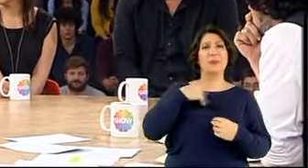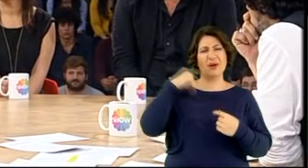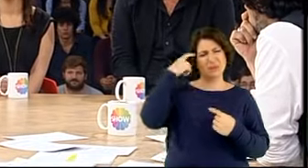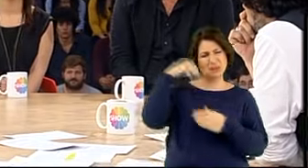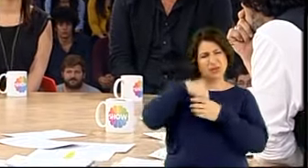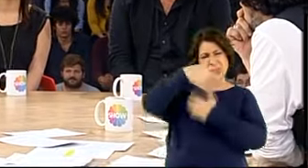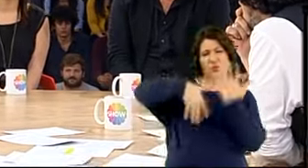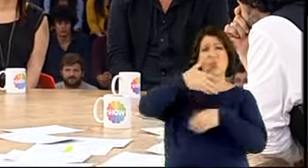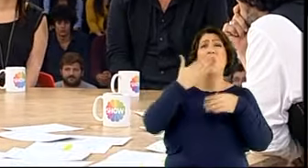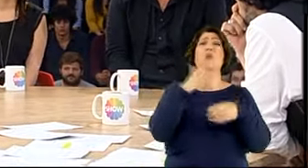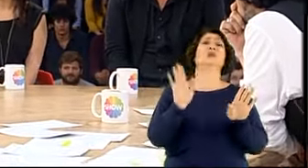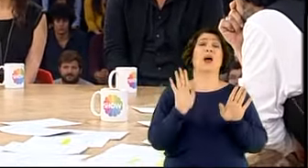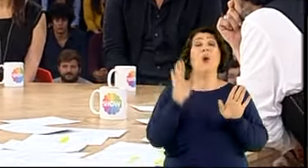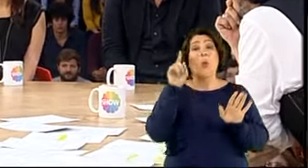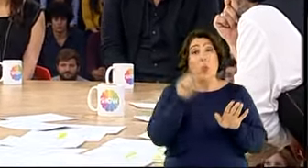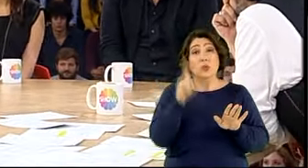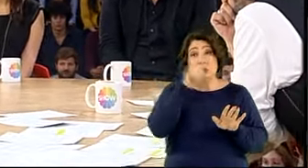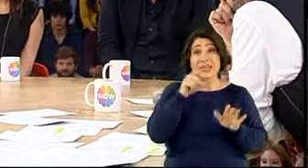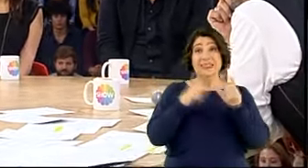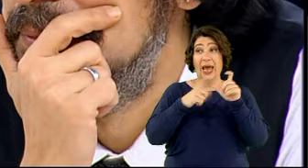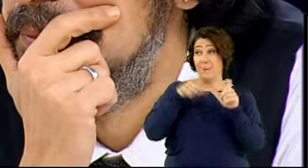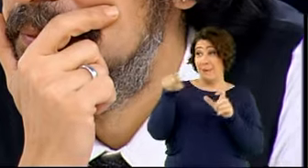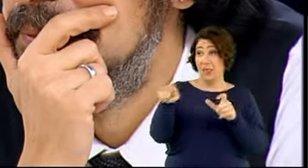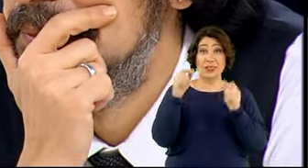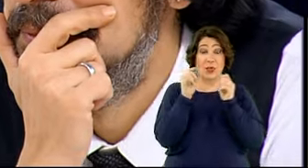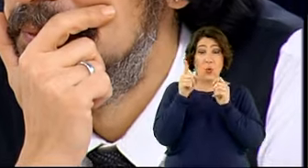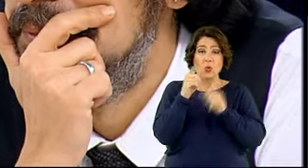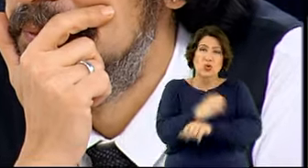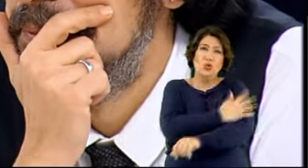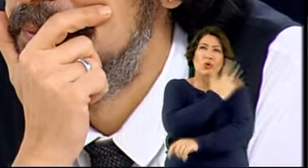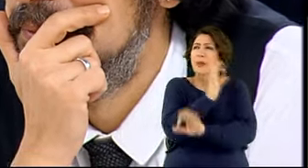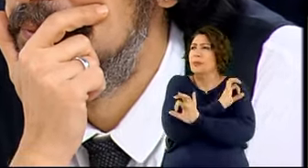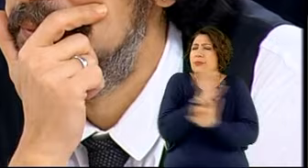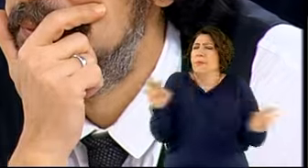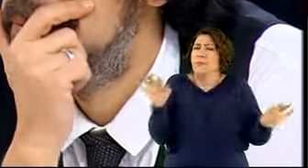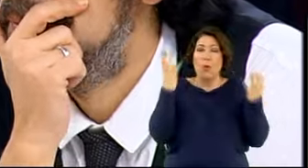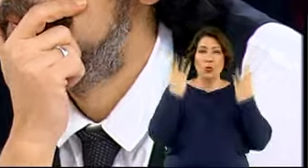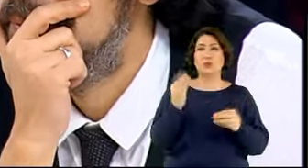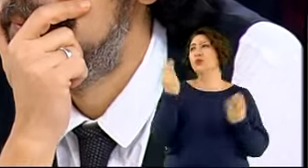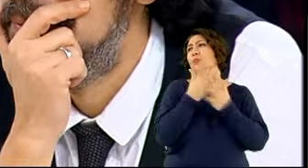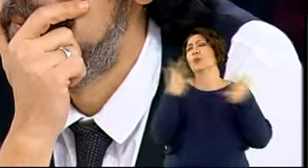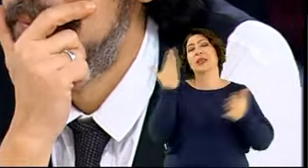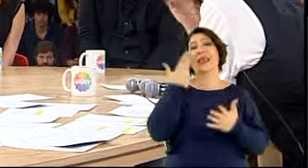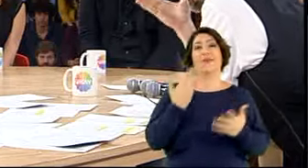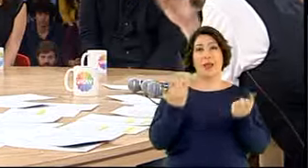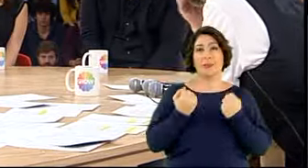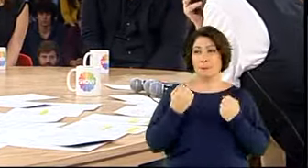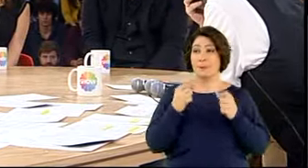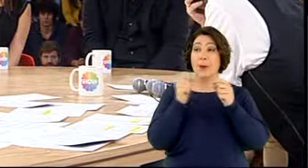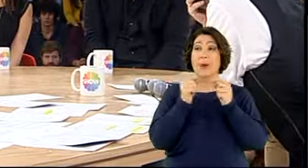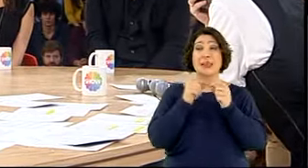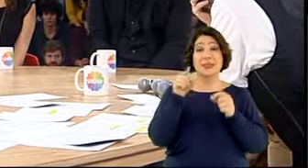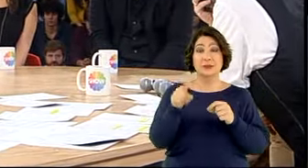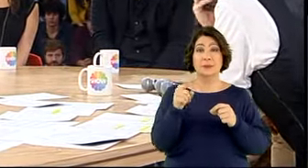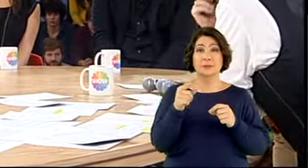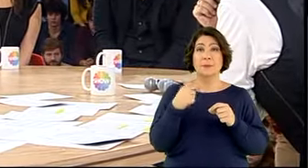karışıyor. O yüzden Sermiyan'la o duyguyu çok yoğun yaşadık. Eyvallah. Çok keyifliydi. Bahadır.